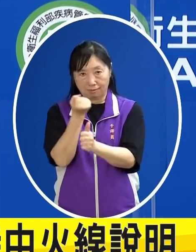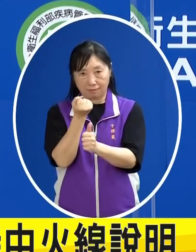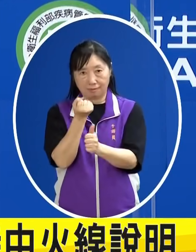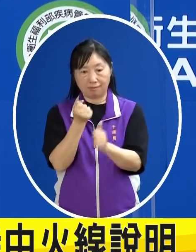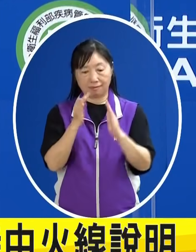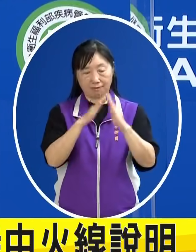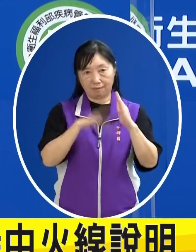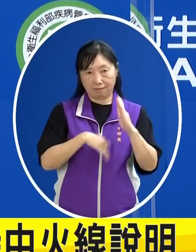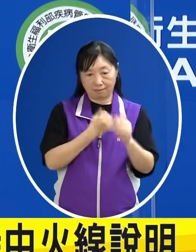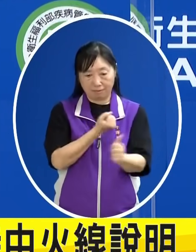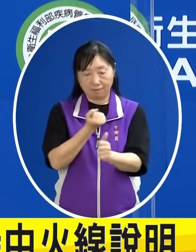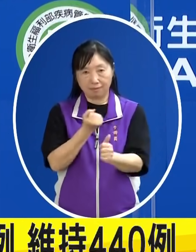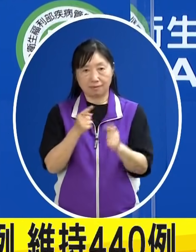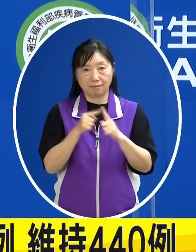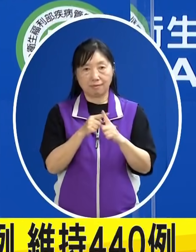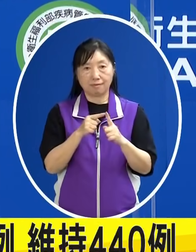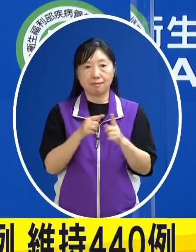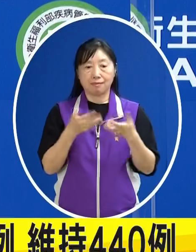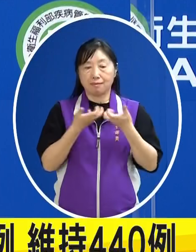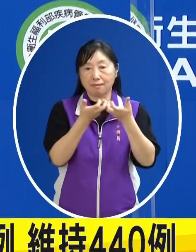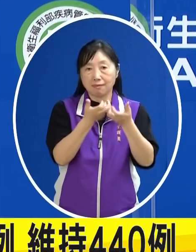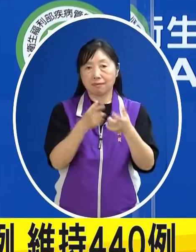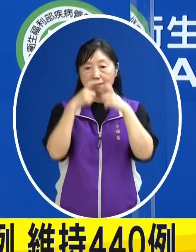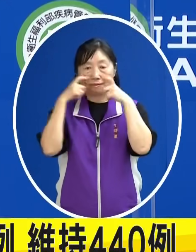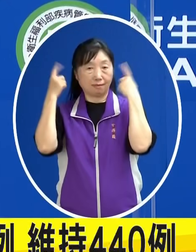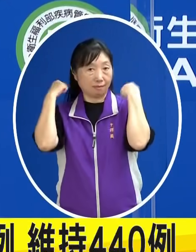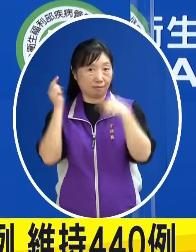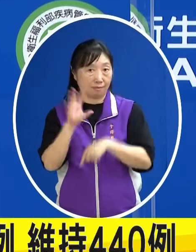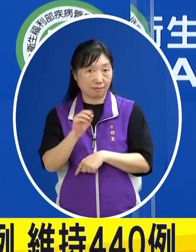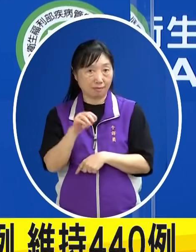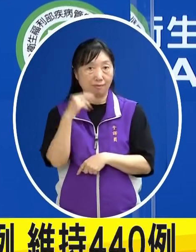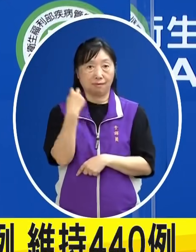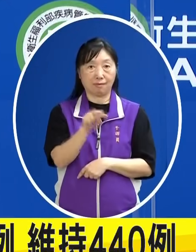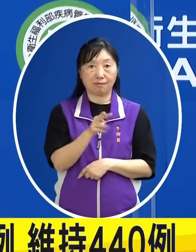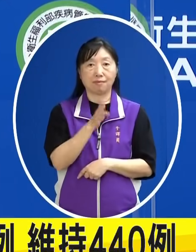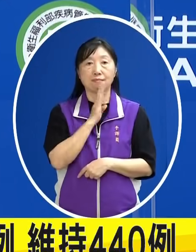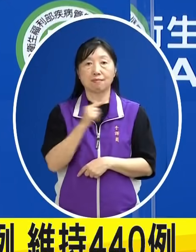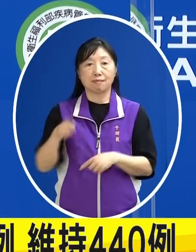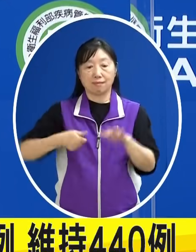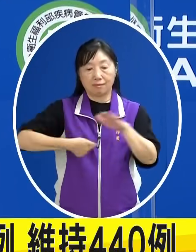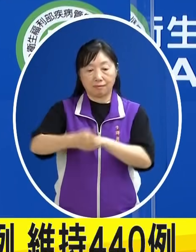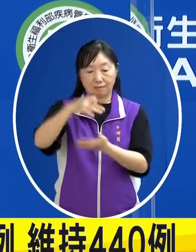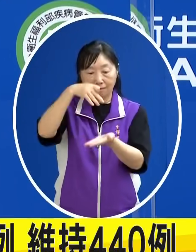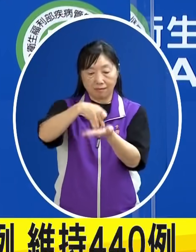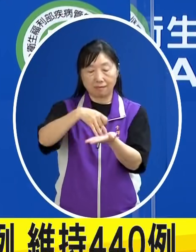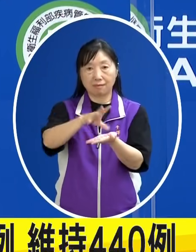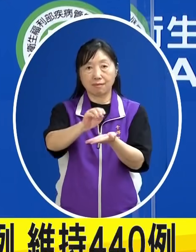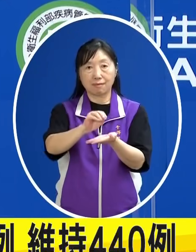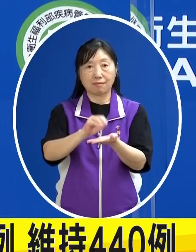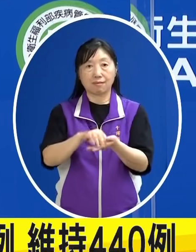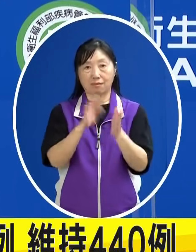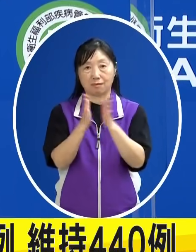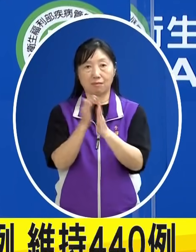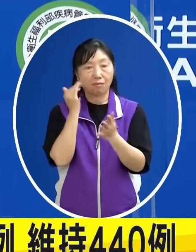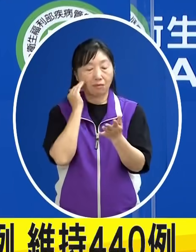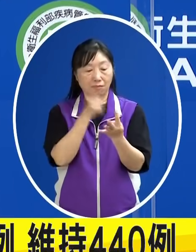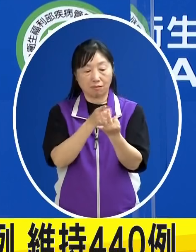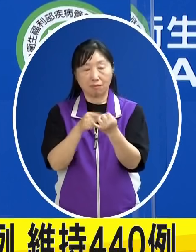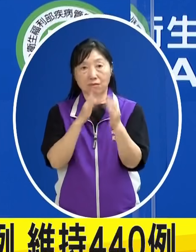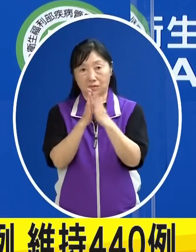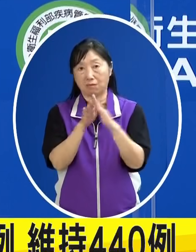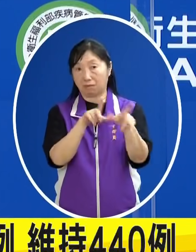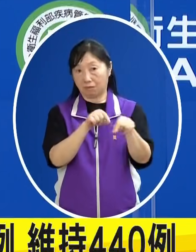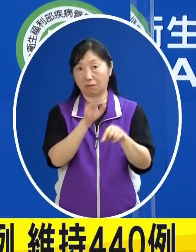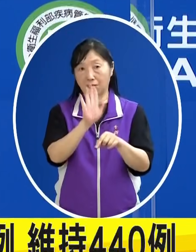内各方面人潮的聚集跟戴口罩，或者就是说实名制等等，能够遵守这样的一个规